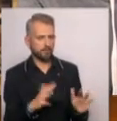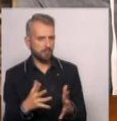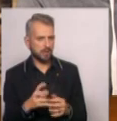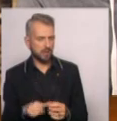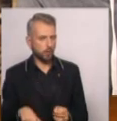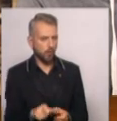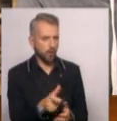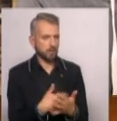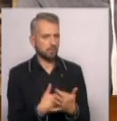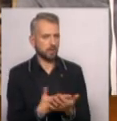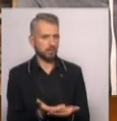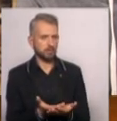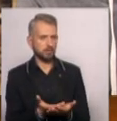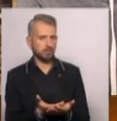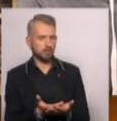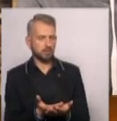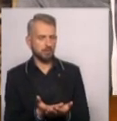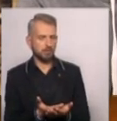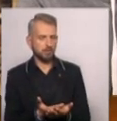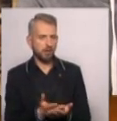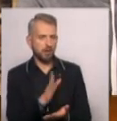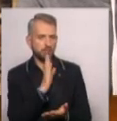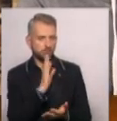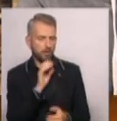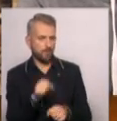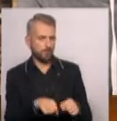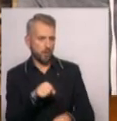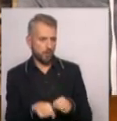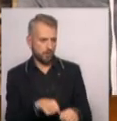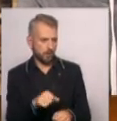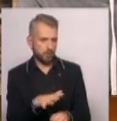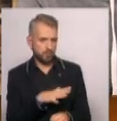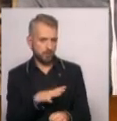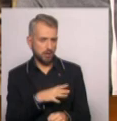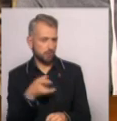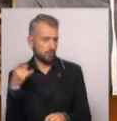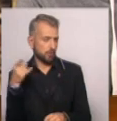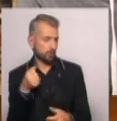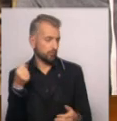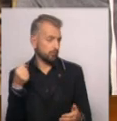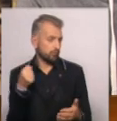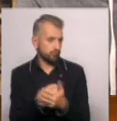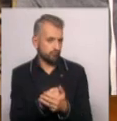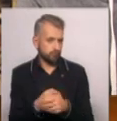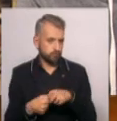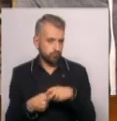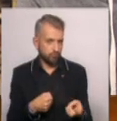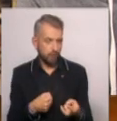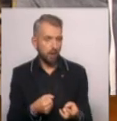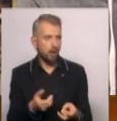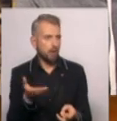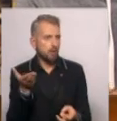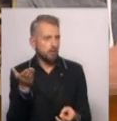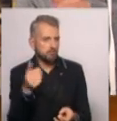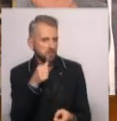дорогах, наприклад, збили одну велосипедистку там минулого року, тоді громада дуже швидко,